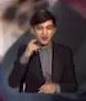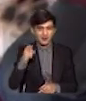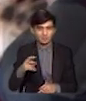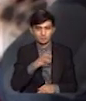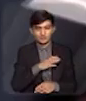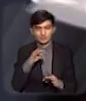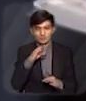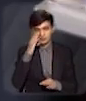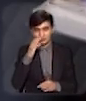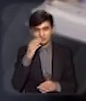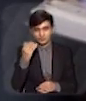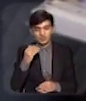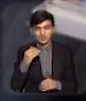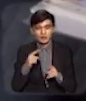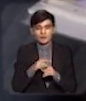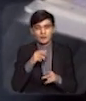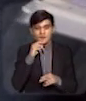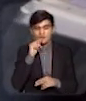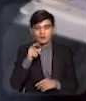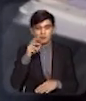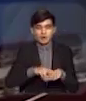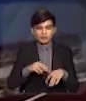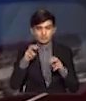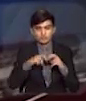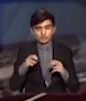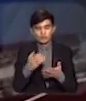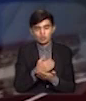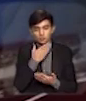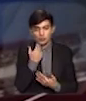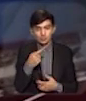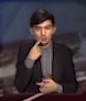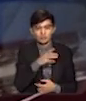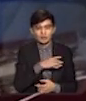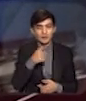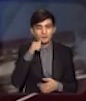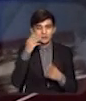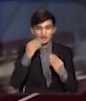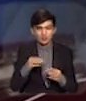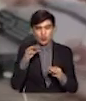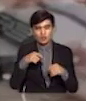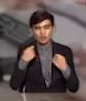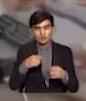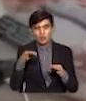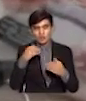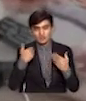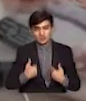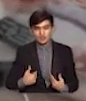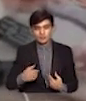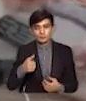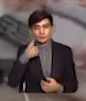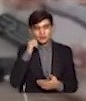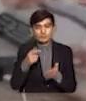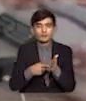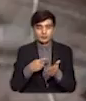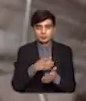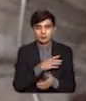отырған құзырлы органдарды да жазғырады. Ал күні кеше мамандар Мырзахан Масановты от қоранған сауда орталығынан табылған мәйітті тануға шақырыпты.